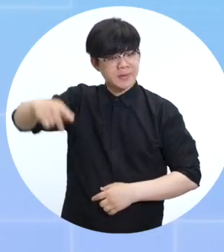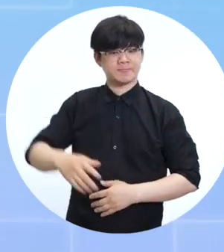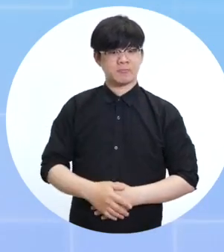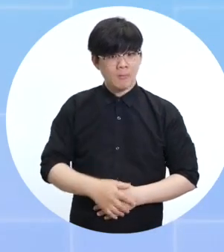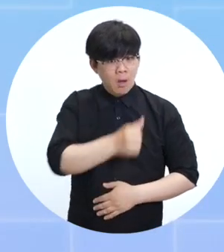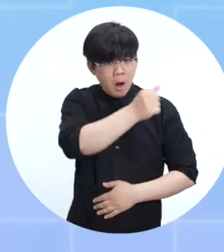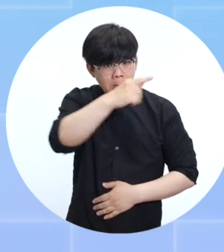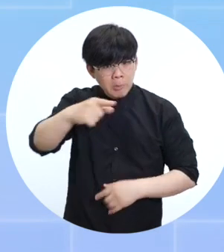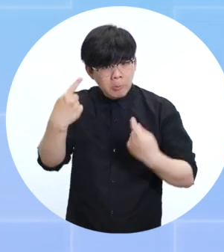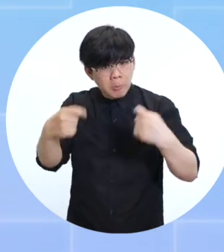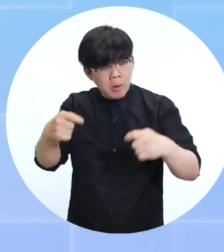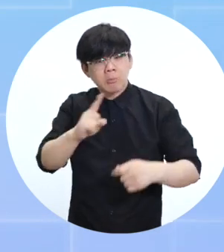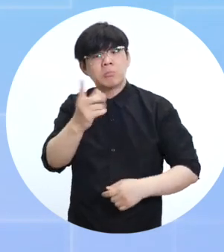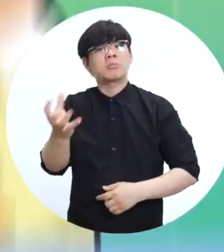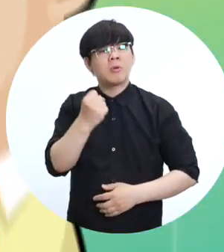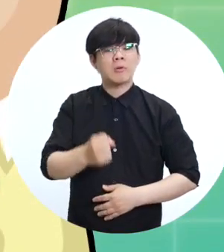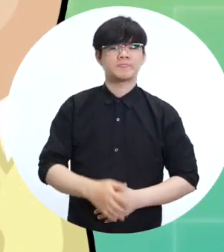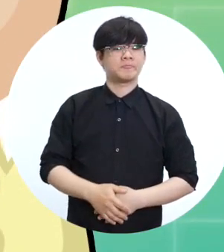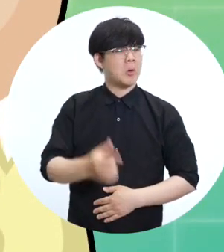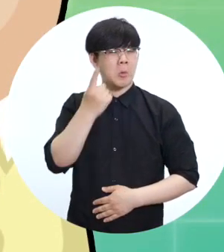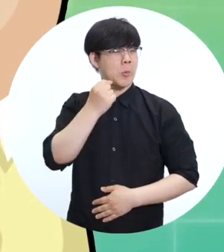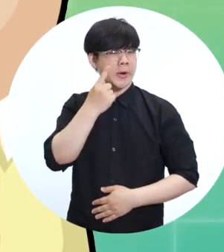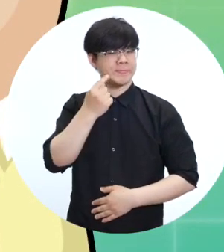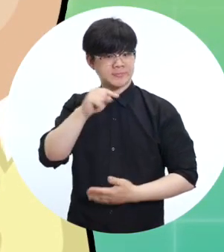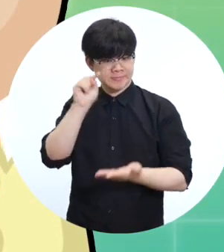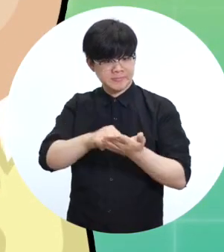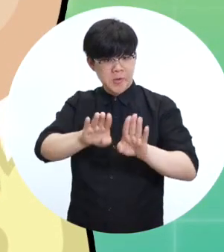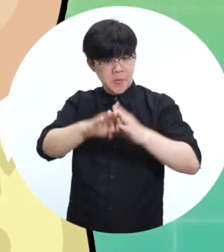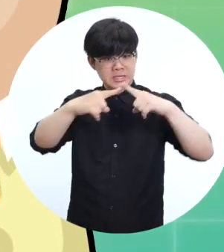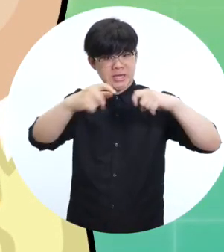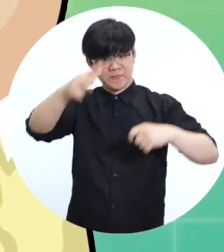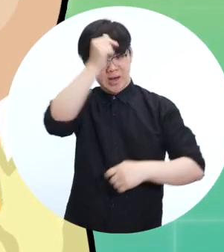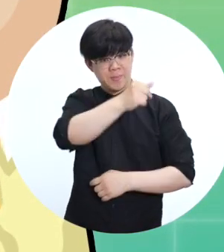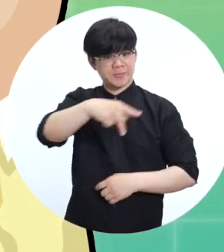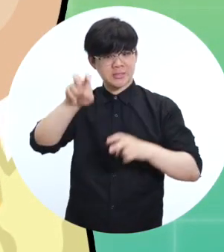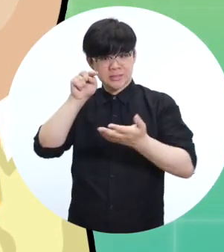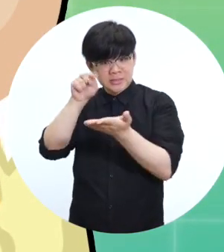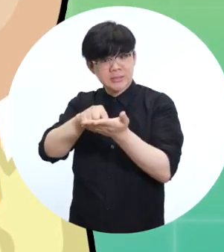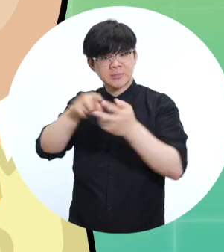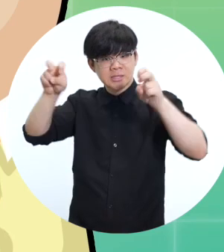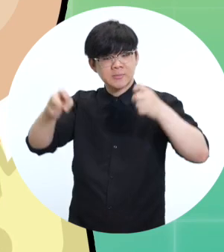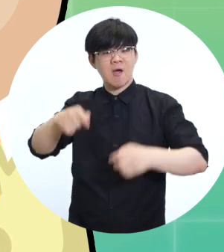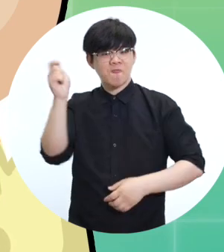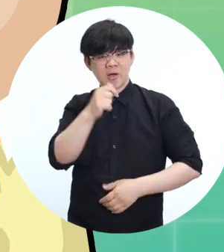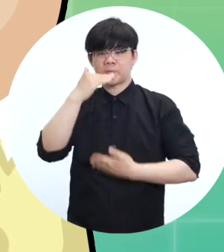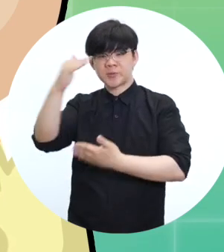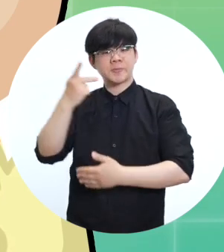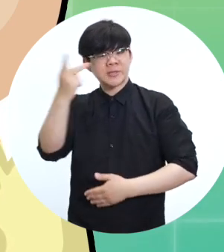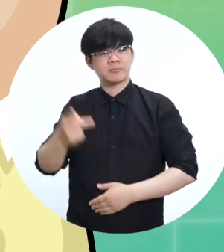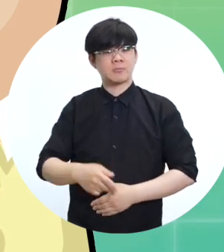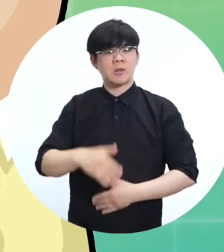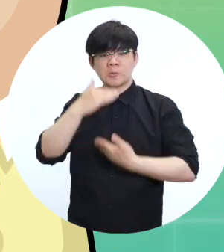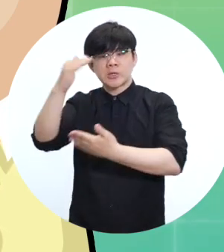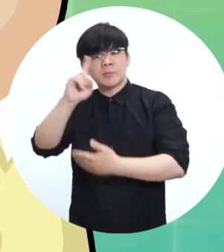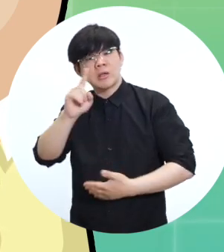app 噶。 有 app 咁方便，点用噶？ 嗱，老公，好简单噶咋。打开市政在线 app 之后，揿入去